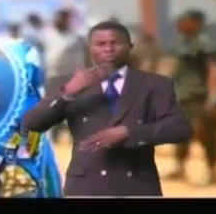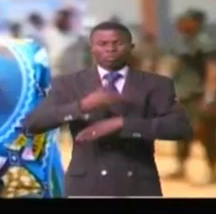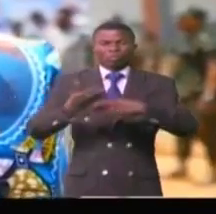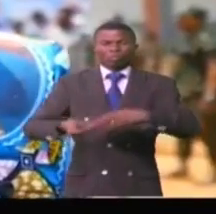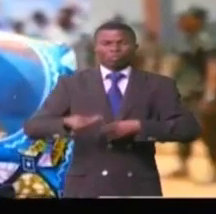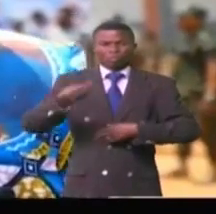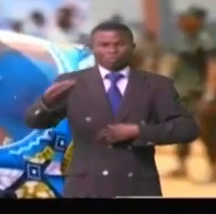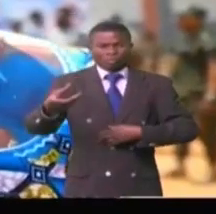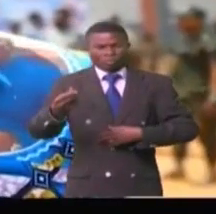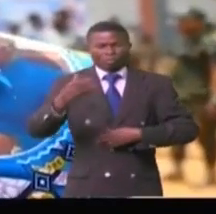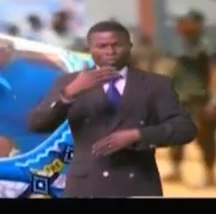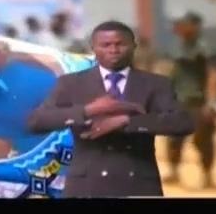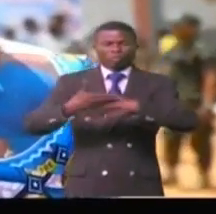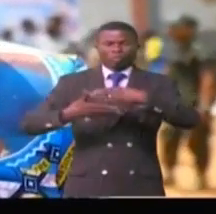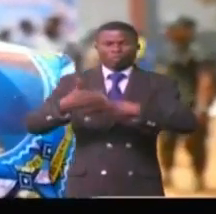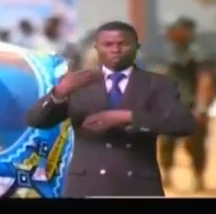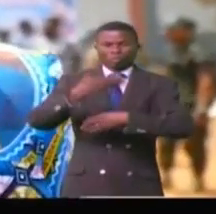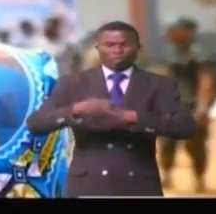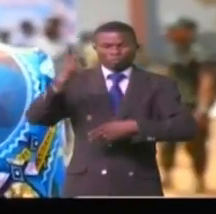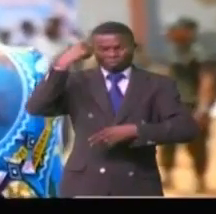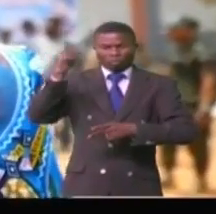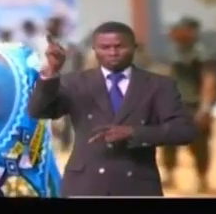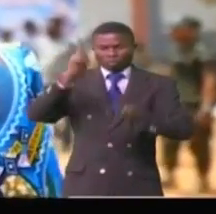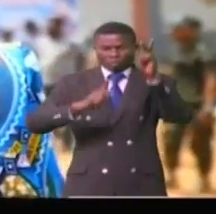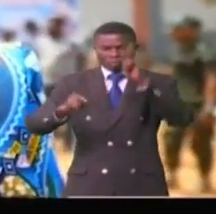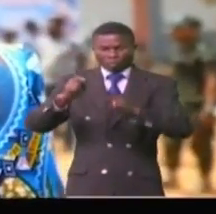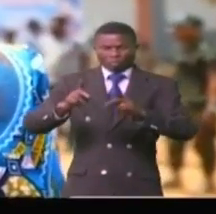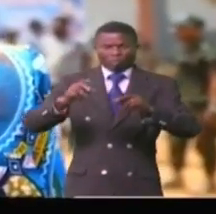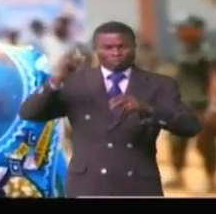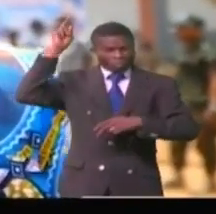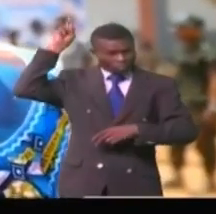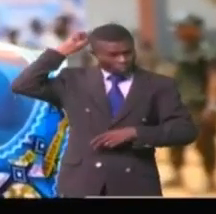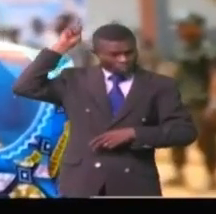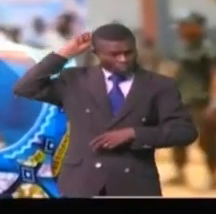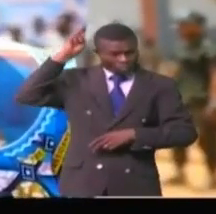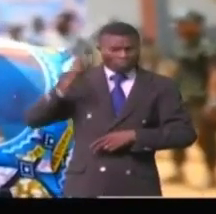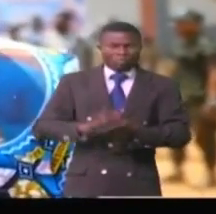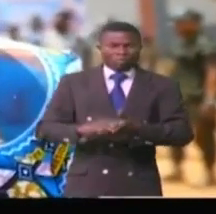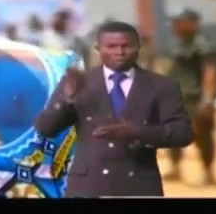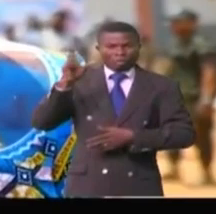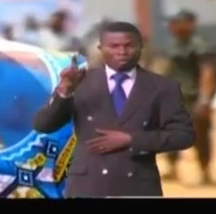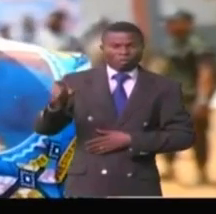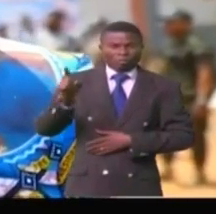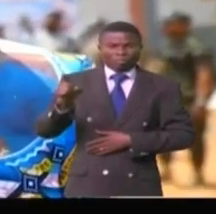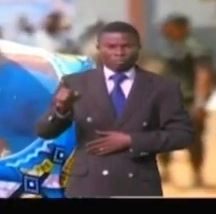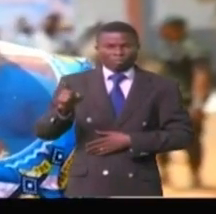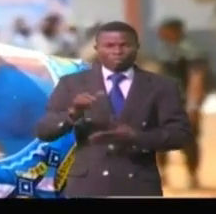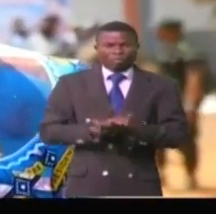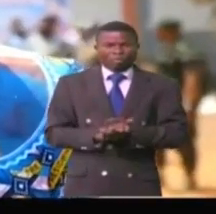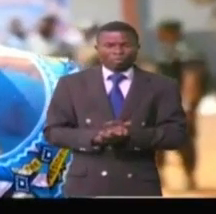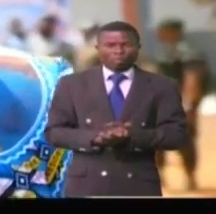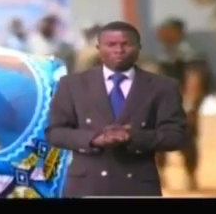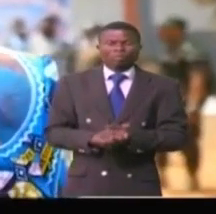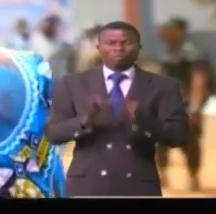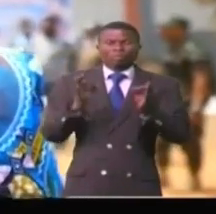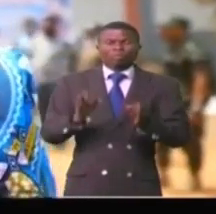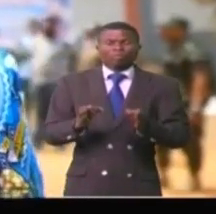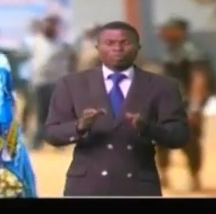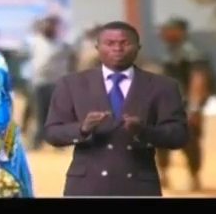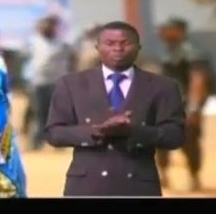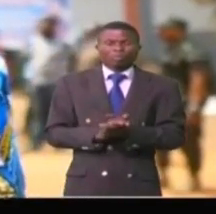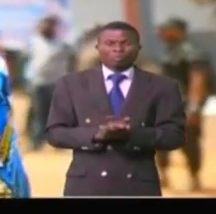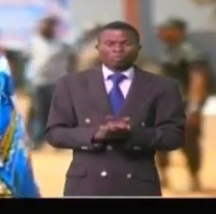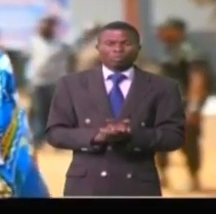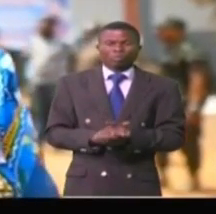financer ou de construire pour la population, pour desservir la population de Kasumbalesa en énergie électrique. Et donc c'est